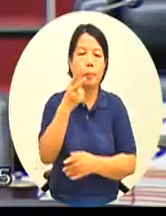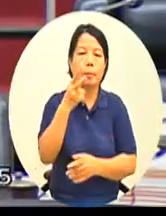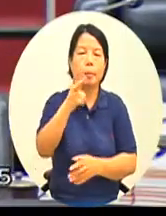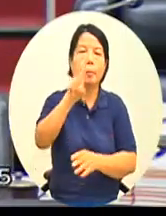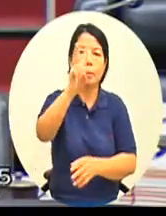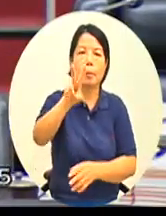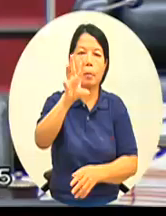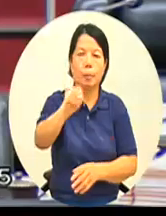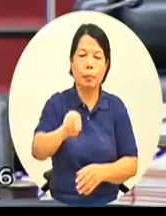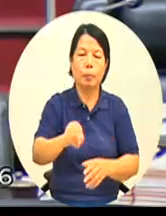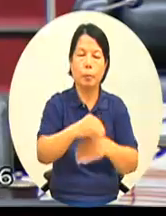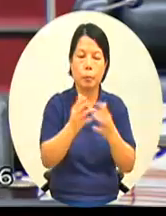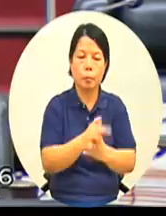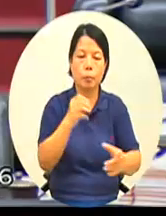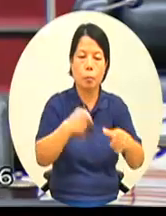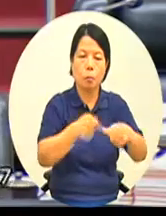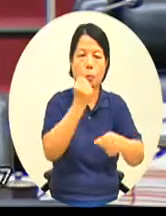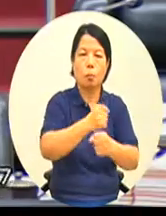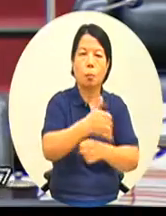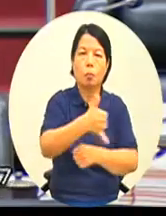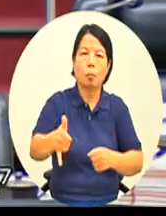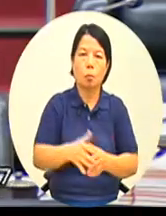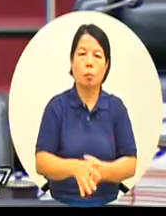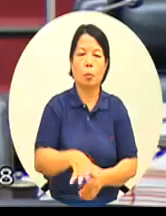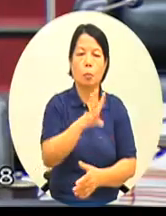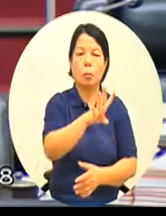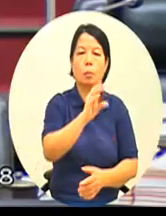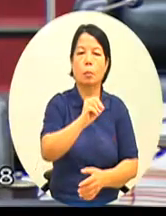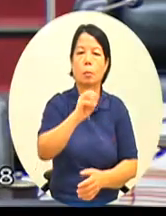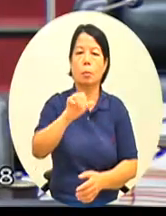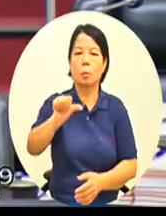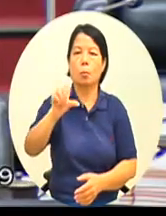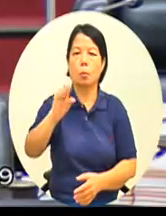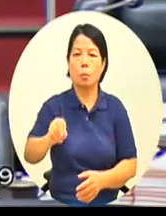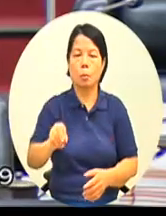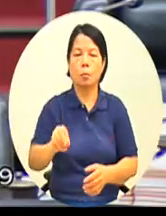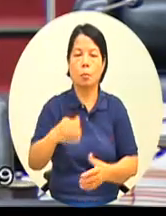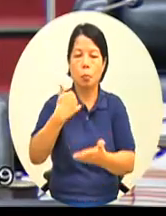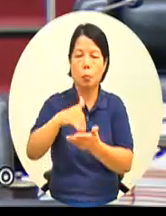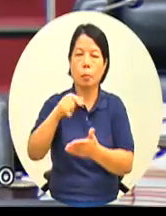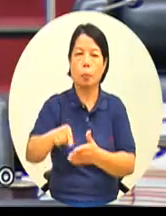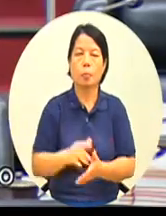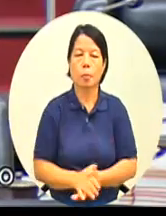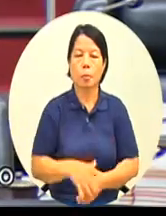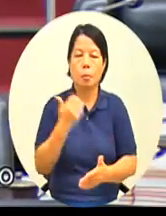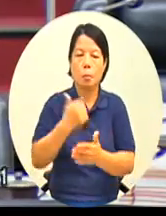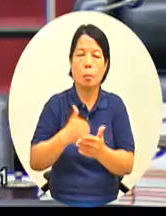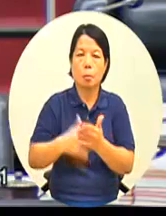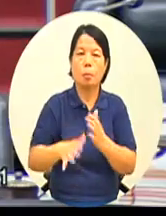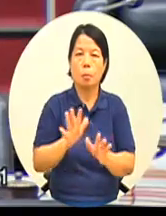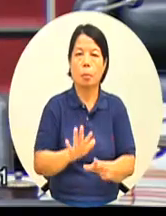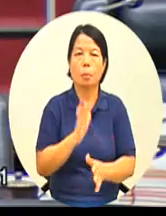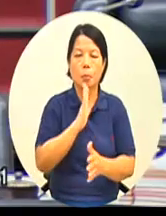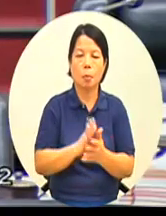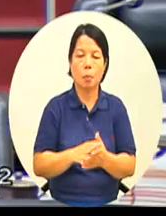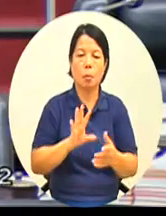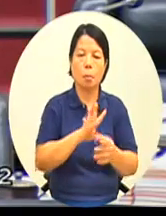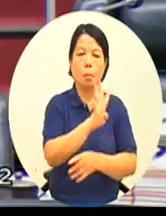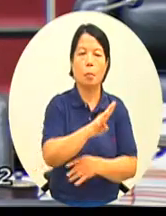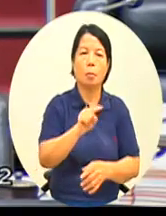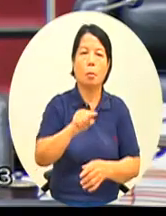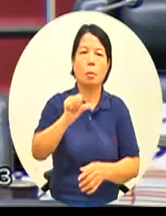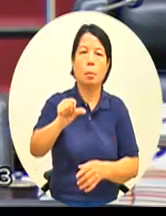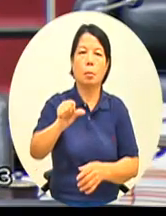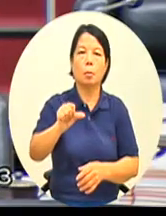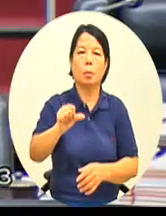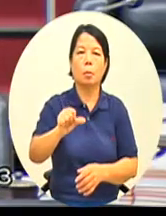算，公务人员就大概4到5万块来算，这样子少领，如果用少领4.5年来